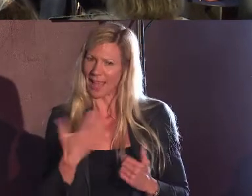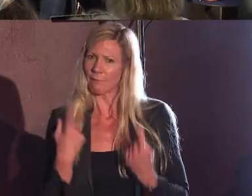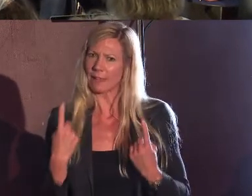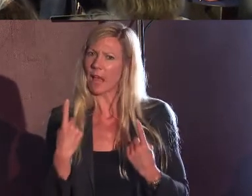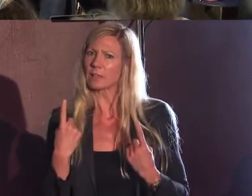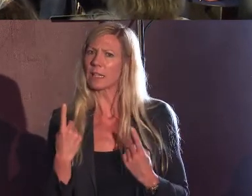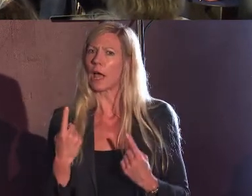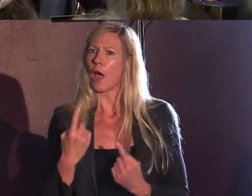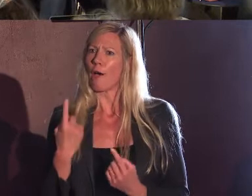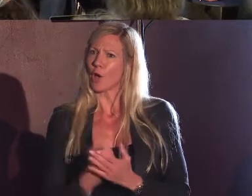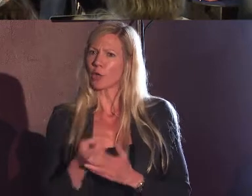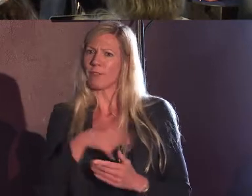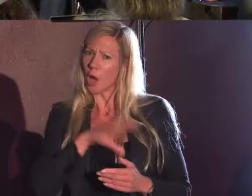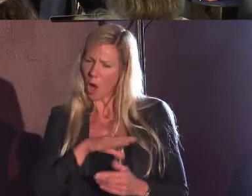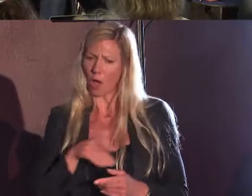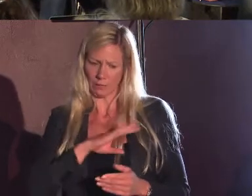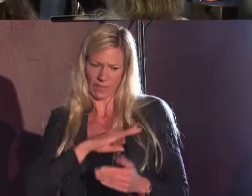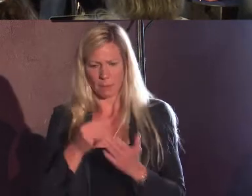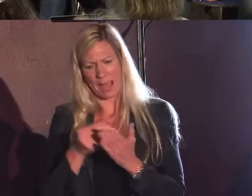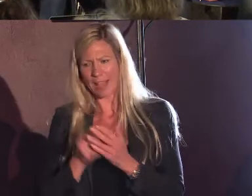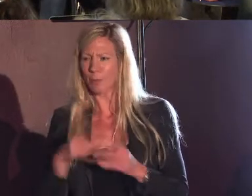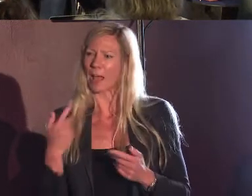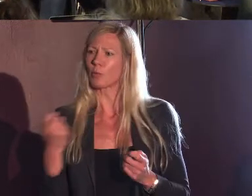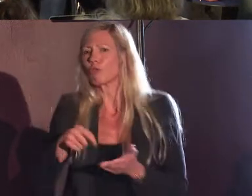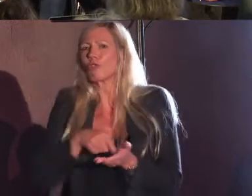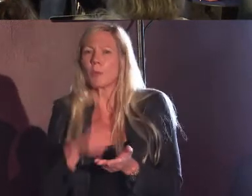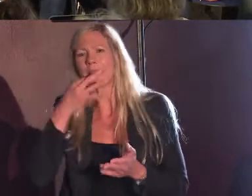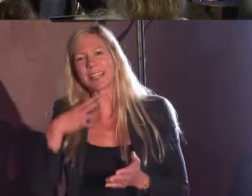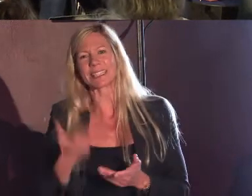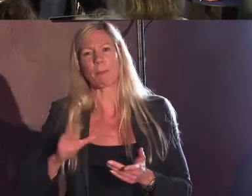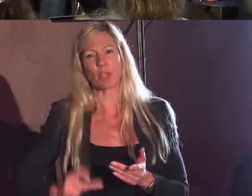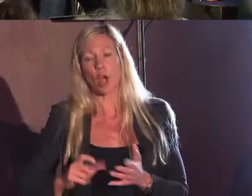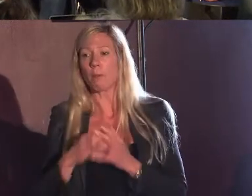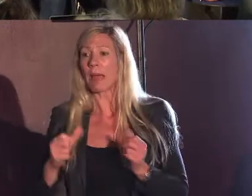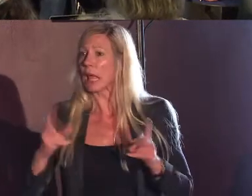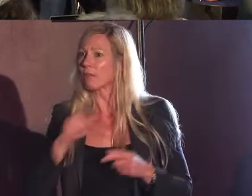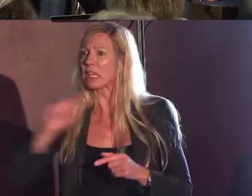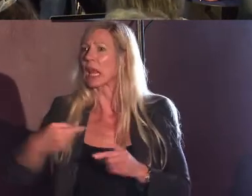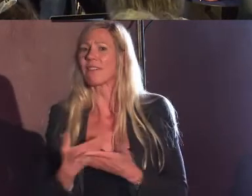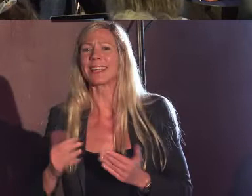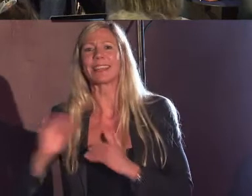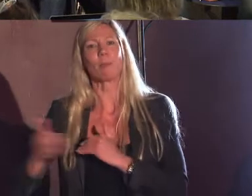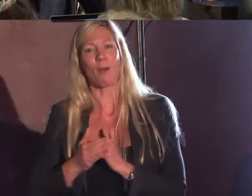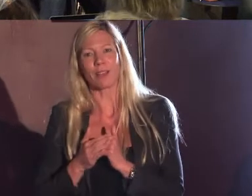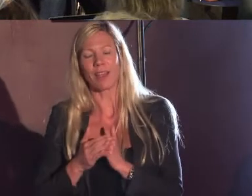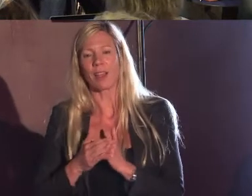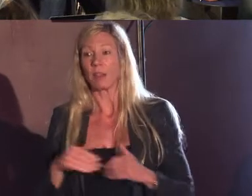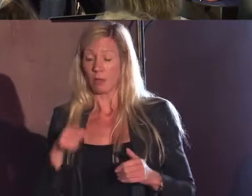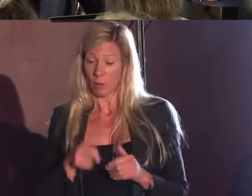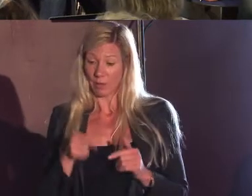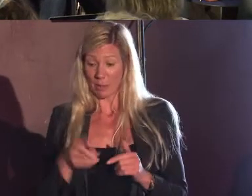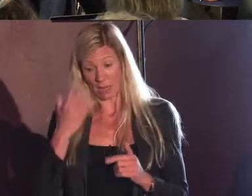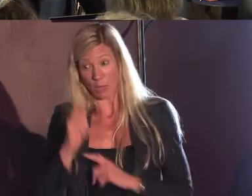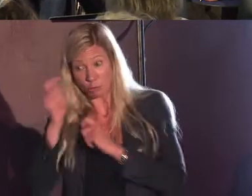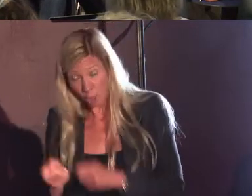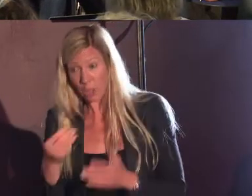som vi har, det här att det finns pengar som är någon form av riskkapital som ändå inte kräver någonting tillbaka. Alltså det här med att man kan